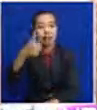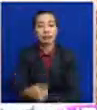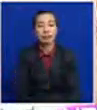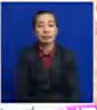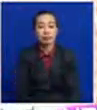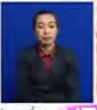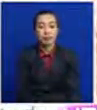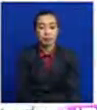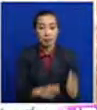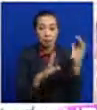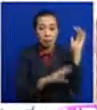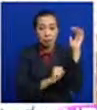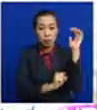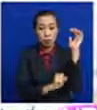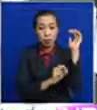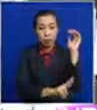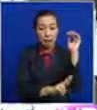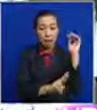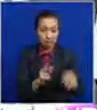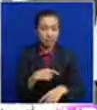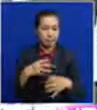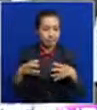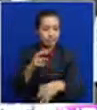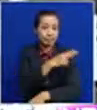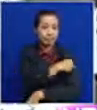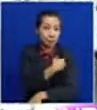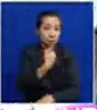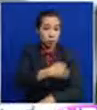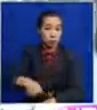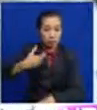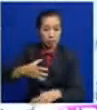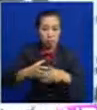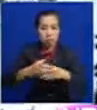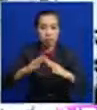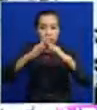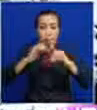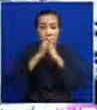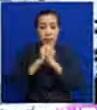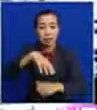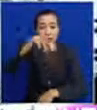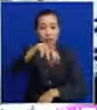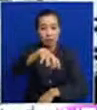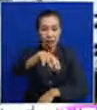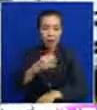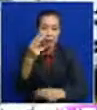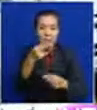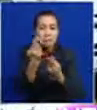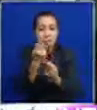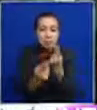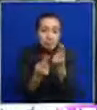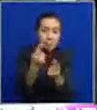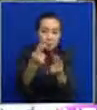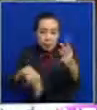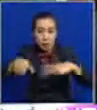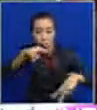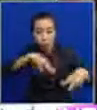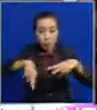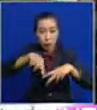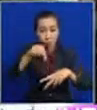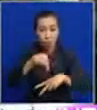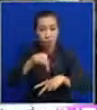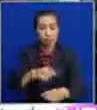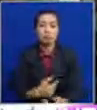ณสุขจังหวัดสุราษฎร์ธานีนะคะก็ออกตรวจเยี่ยมโรงเจของศาลเจ้าเมตตาธรรมบริเวณถนนนอกเขตเทศบาลนครสุราษฎร์ธ